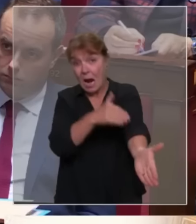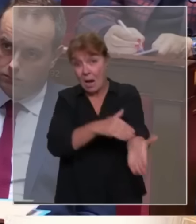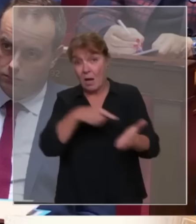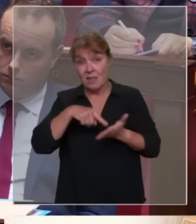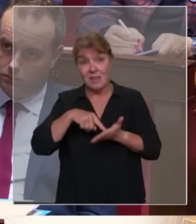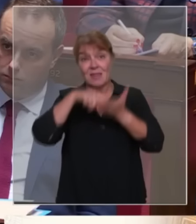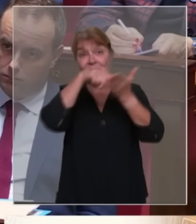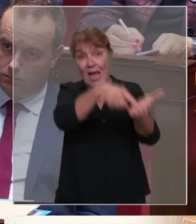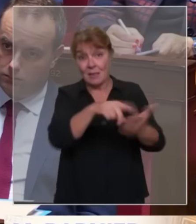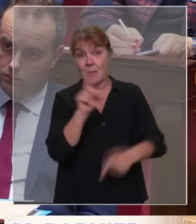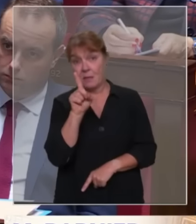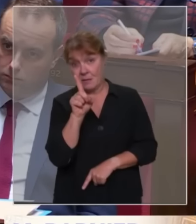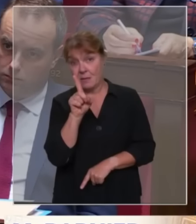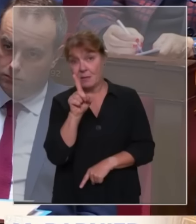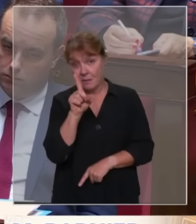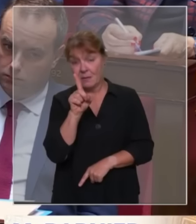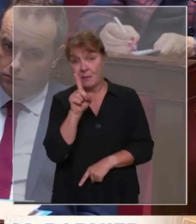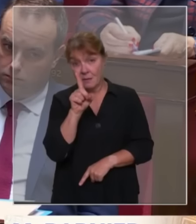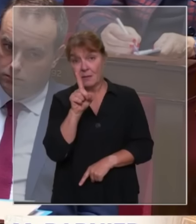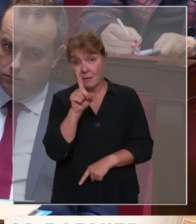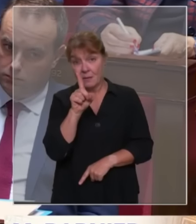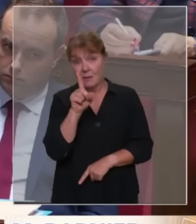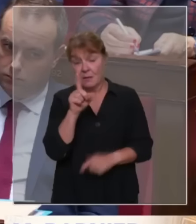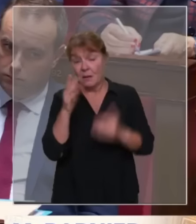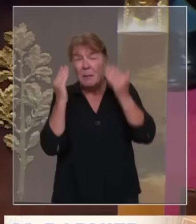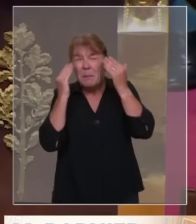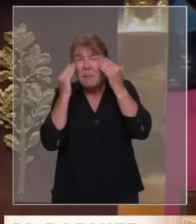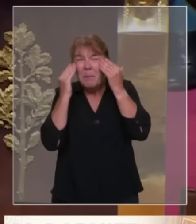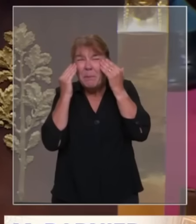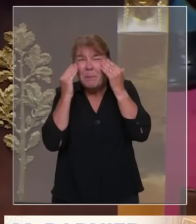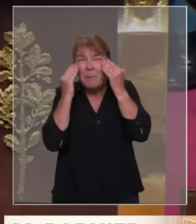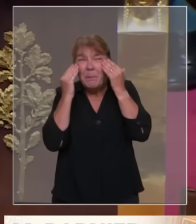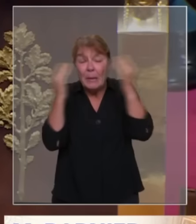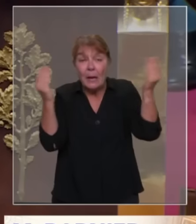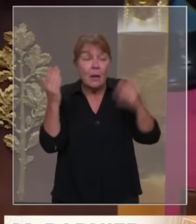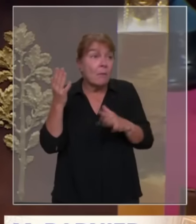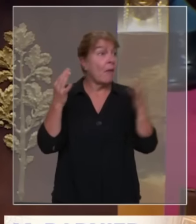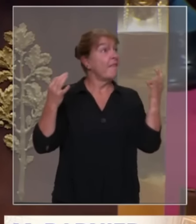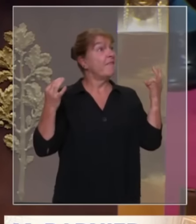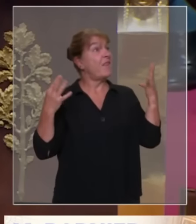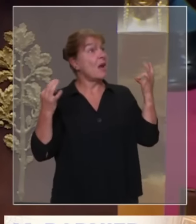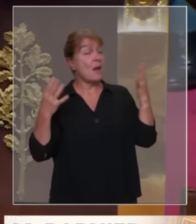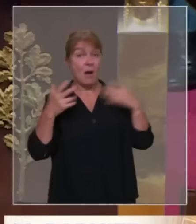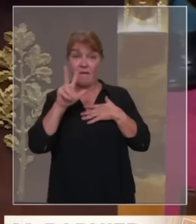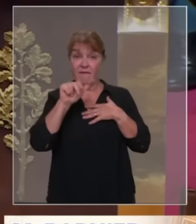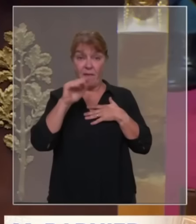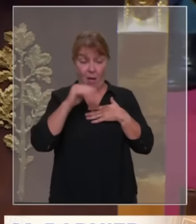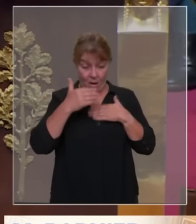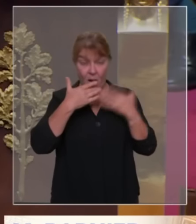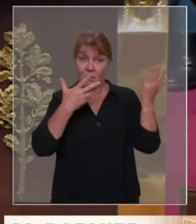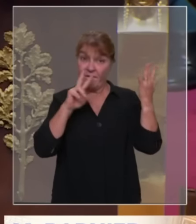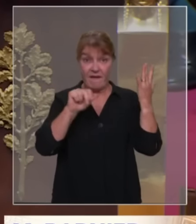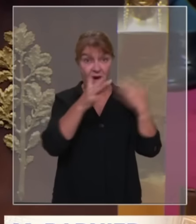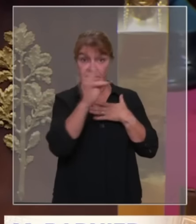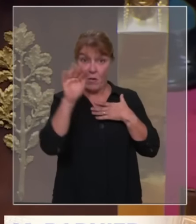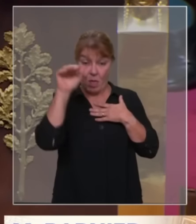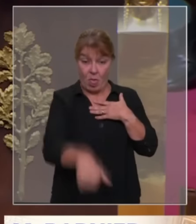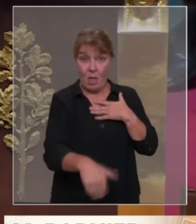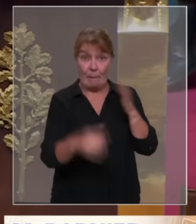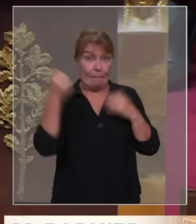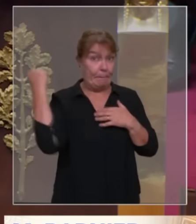3 228 milliards d'euros. Et si l'on y prend garde, elle placera notre pays au bord du précipice. Cette